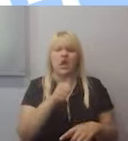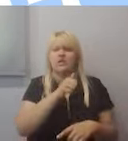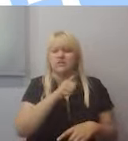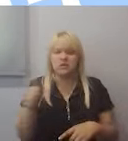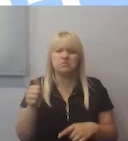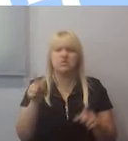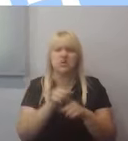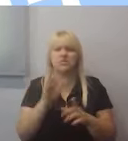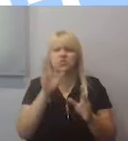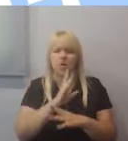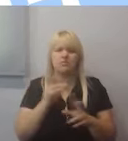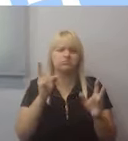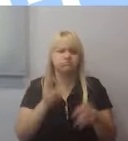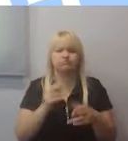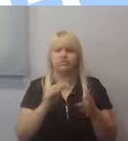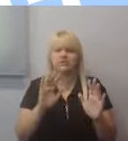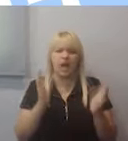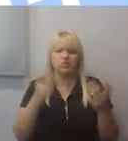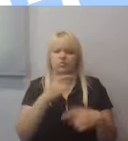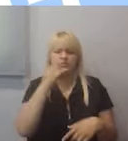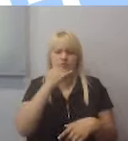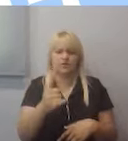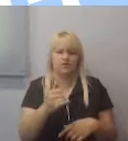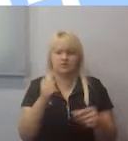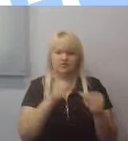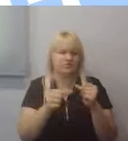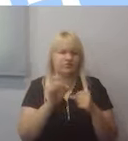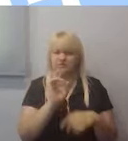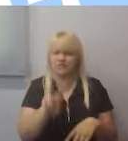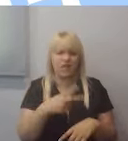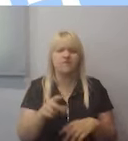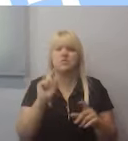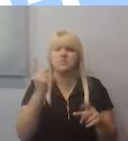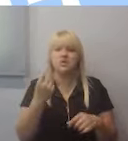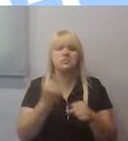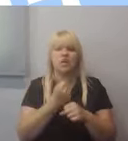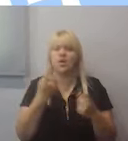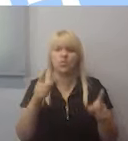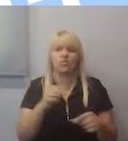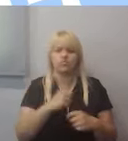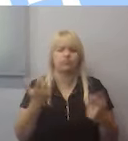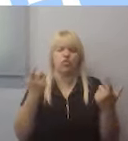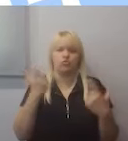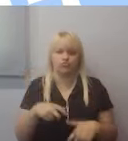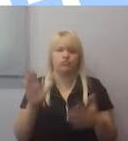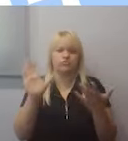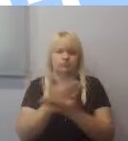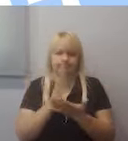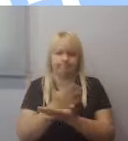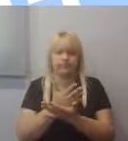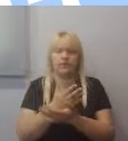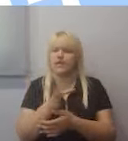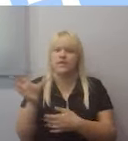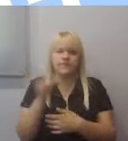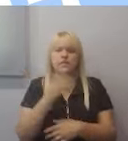krīžu gadījumā pirmais kas jums jādara jāmēģina tikt galā pašiem un tikai tad ja visas iespējas tikt